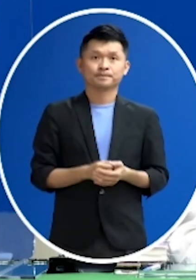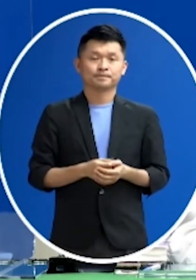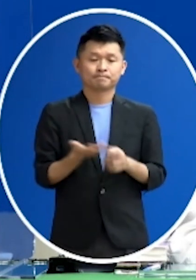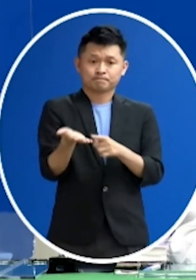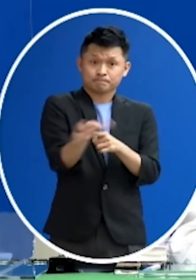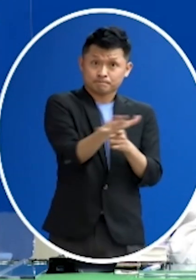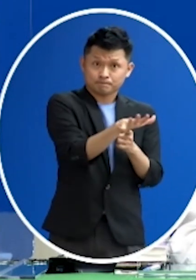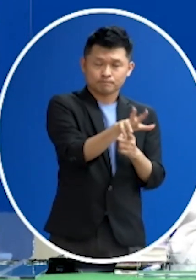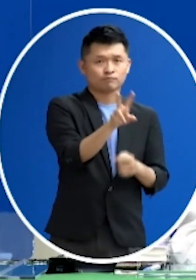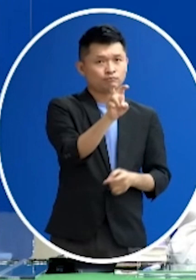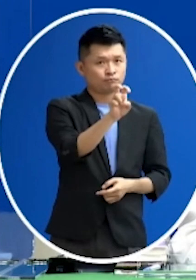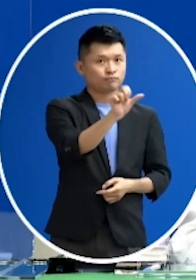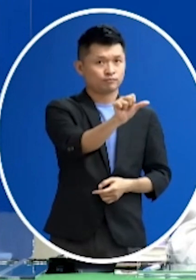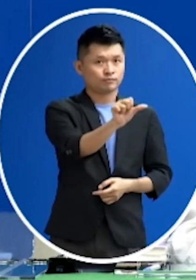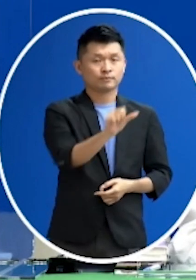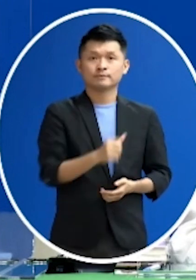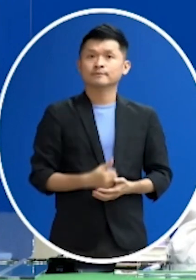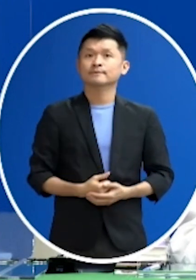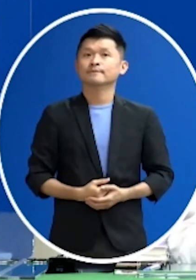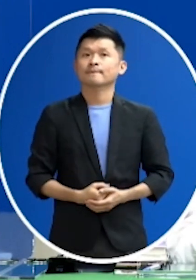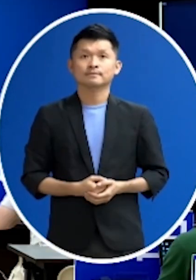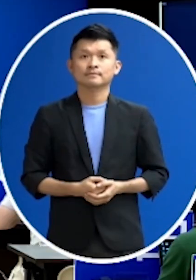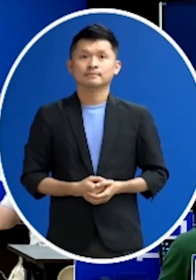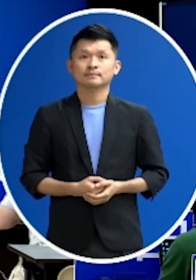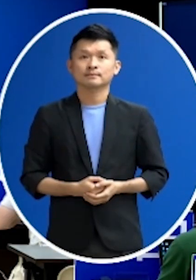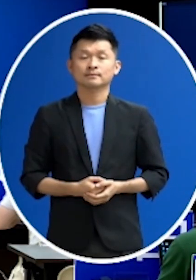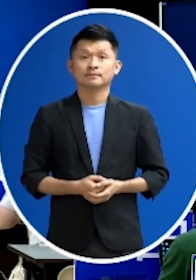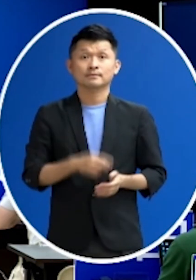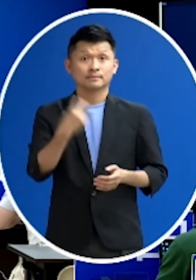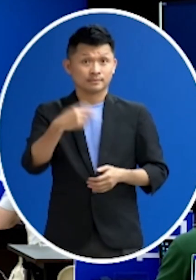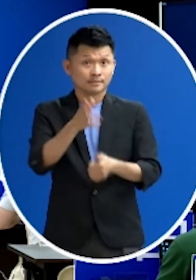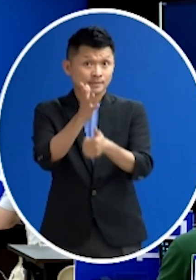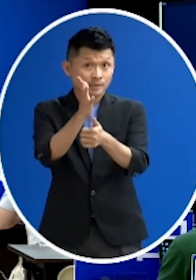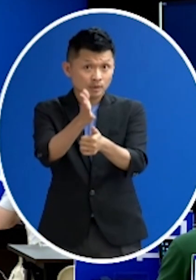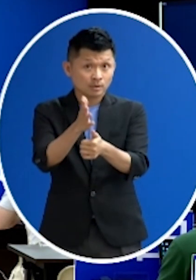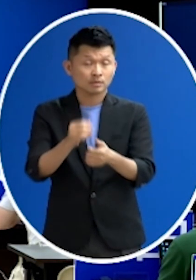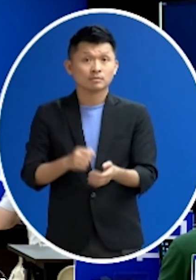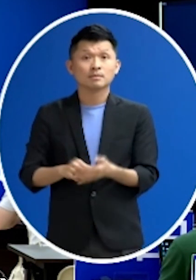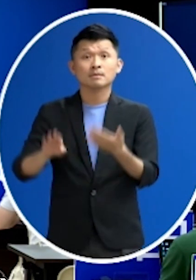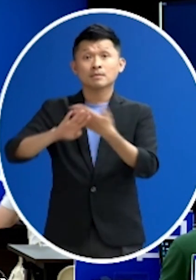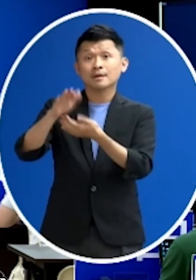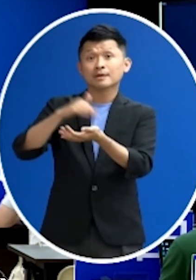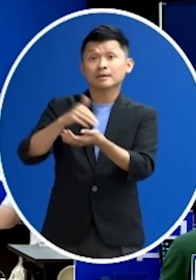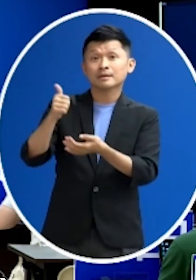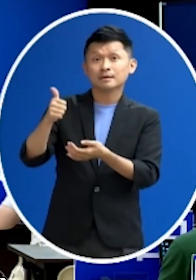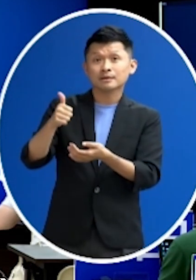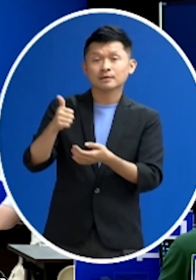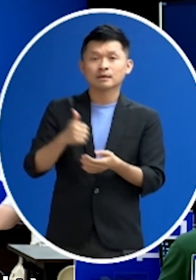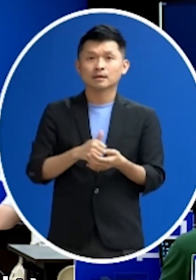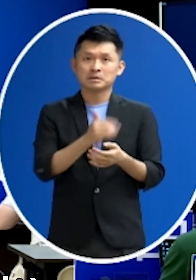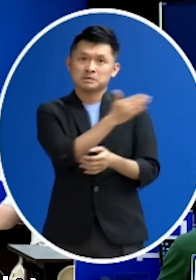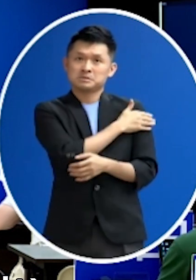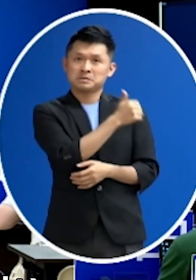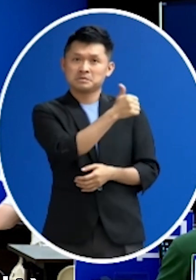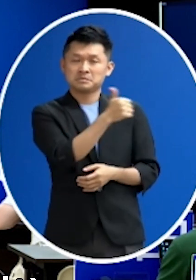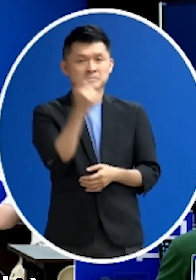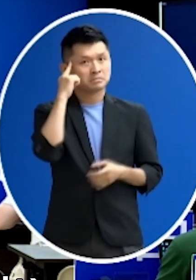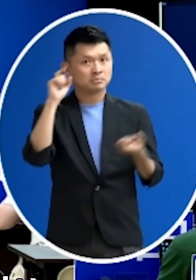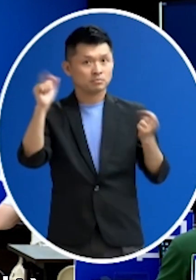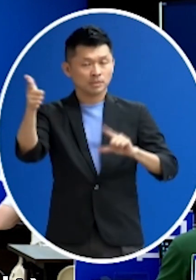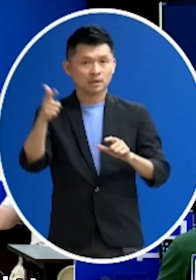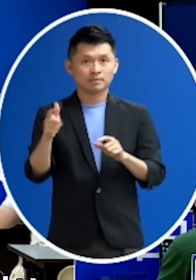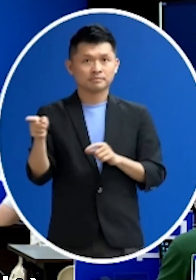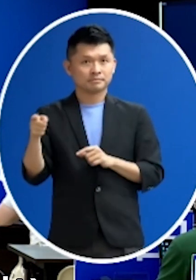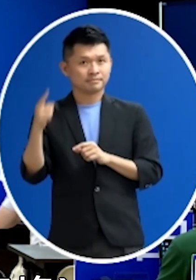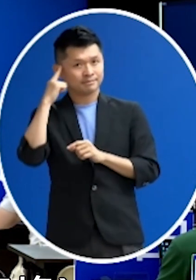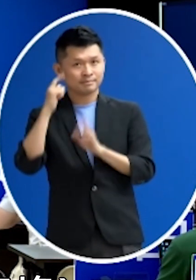亡人数是25位。 另外也想要问一下，有其他的医师他跟秀琪老师看法不同，他认为说 BA.5